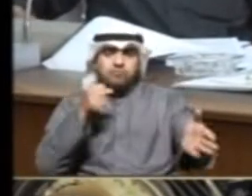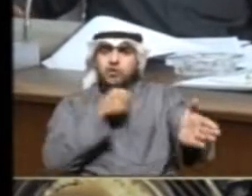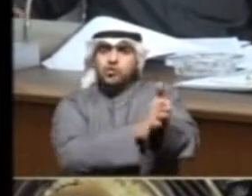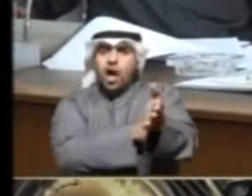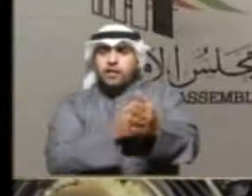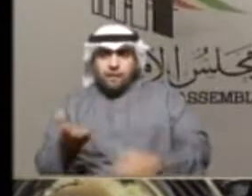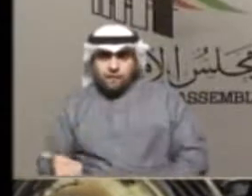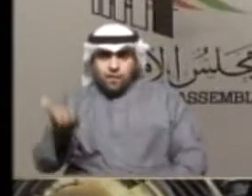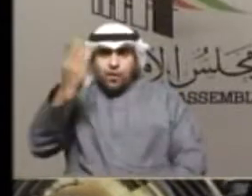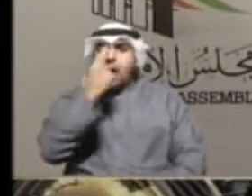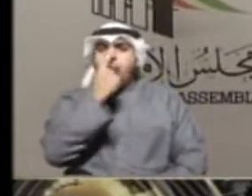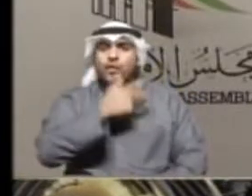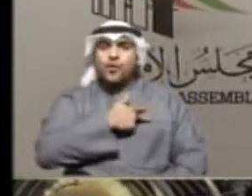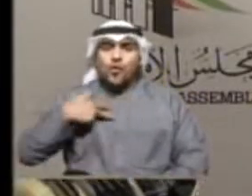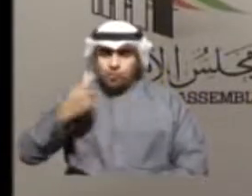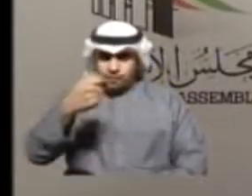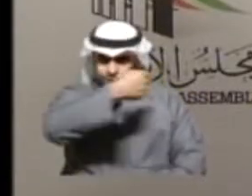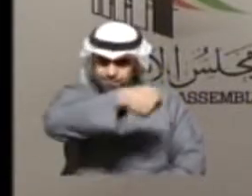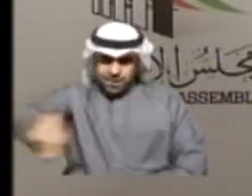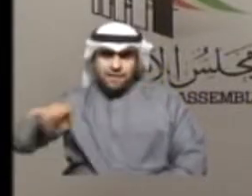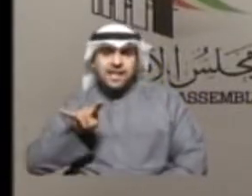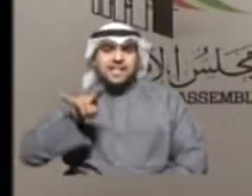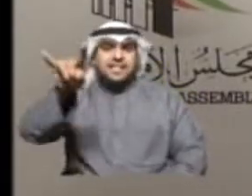على نفقة الدولة. عندنا اقتراحات برغبة عديدة،